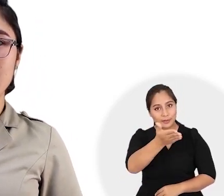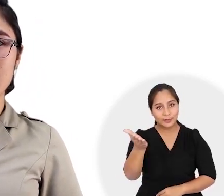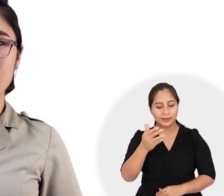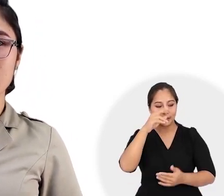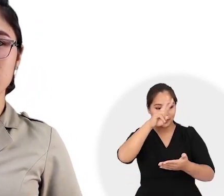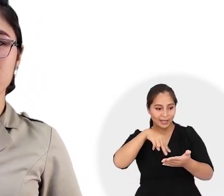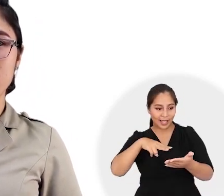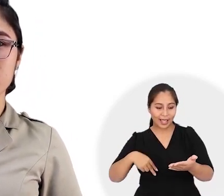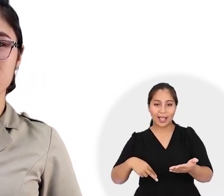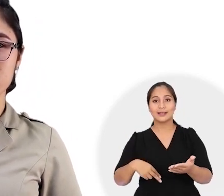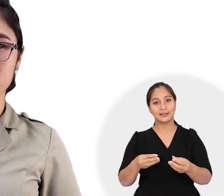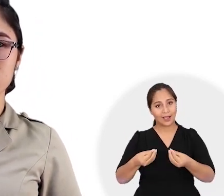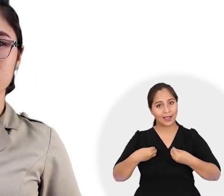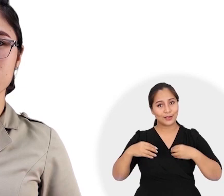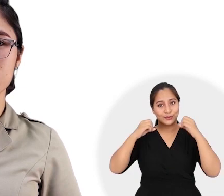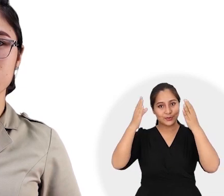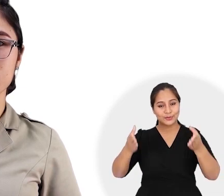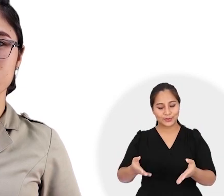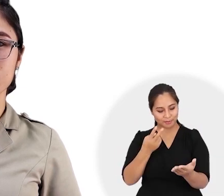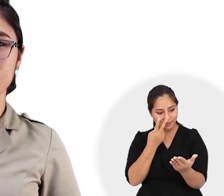พวกหลานอ่านให้ครูฟังเบิ่งดู